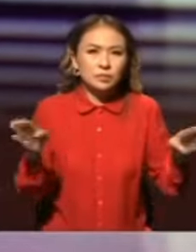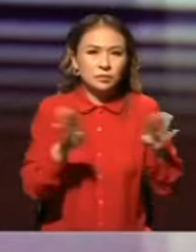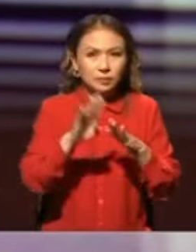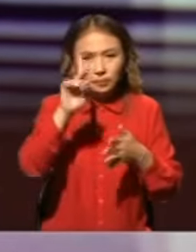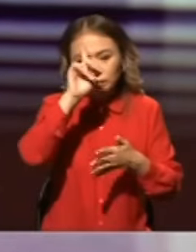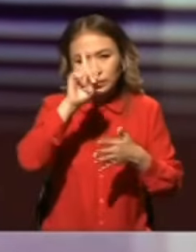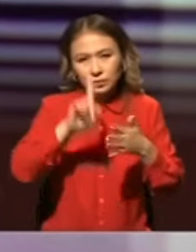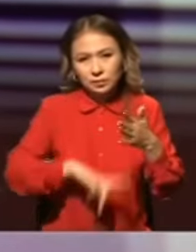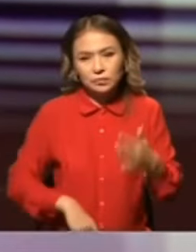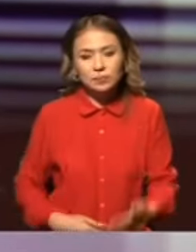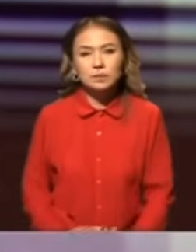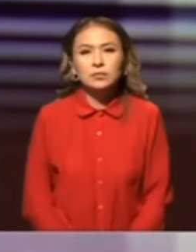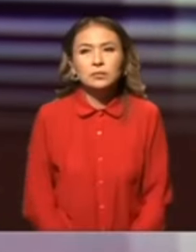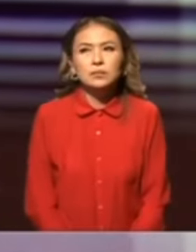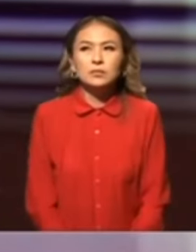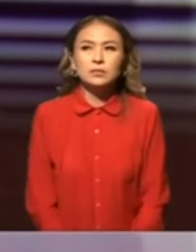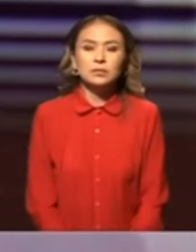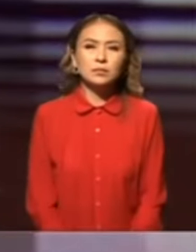үміттеміз.